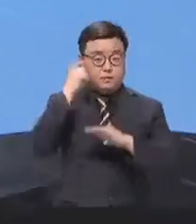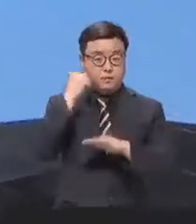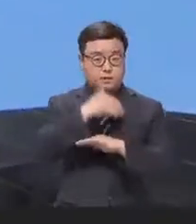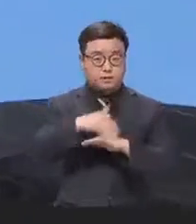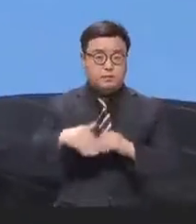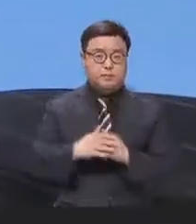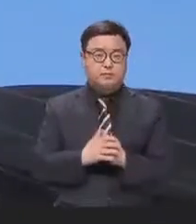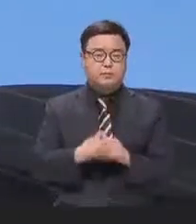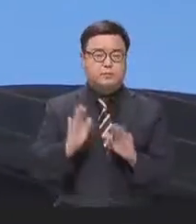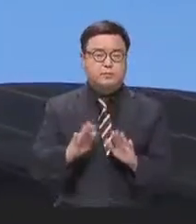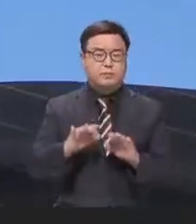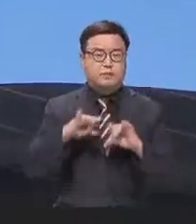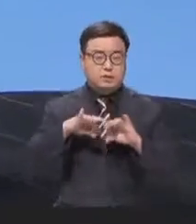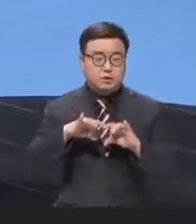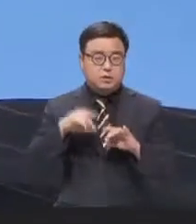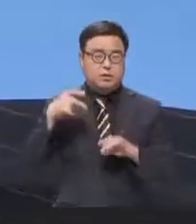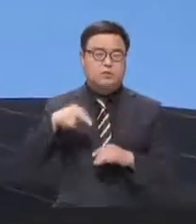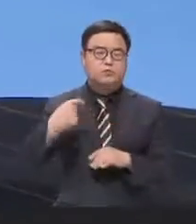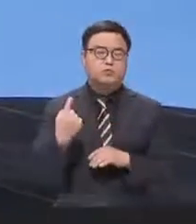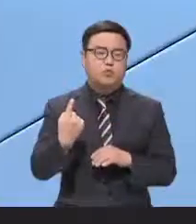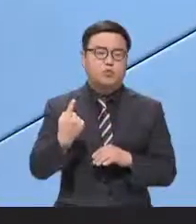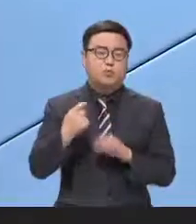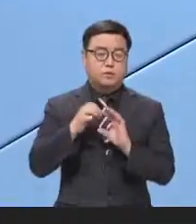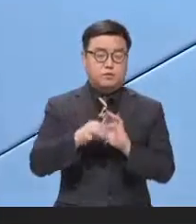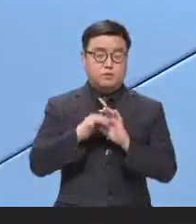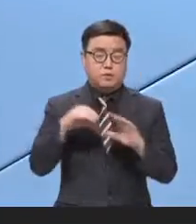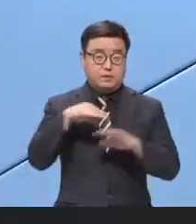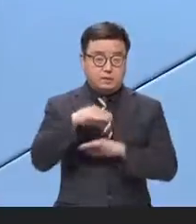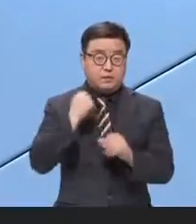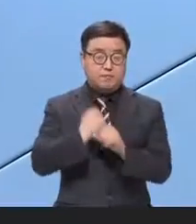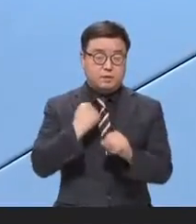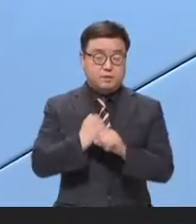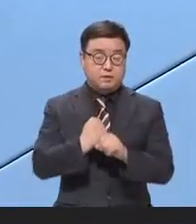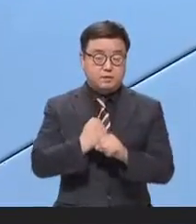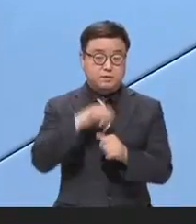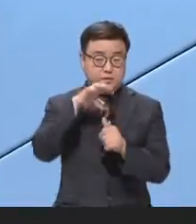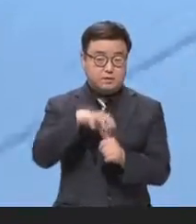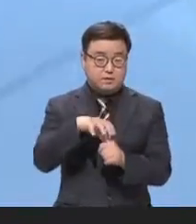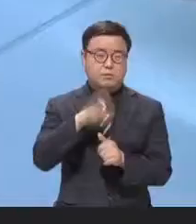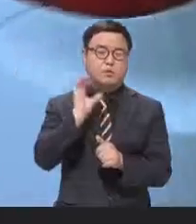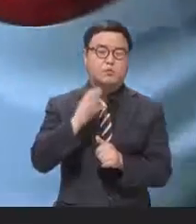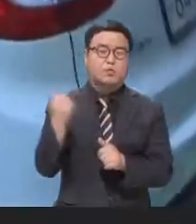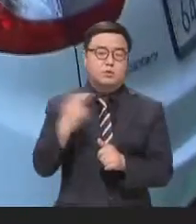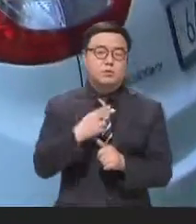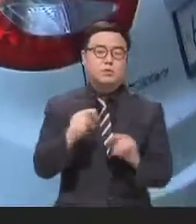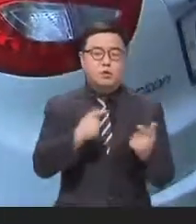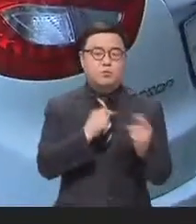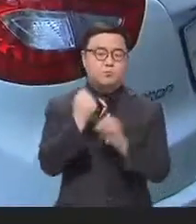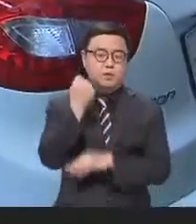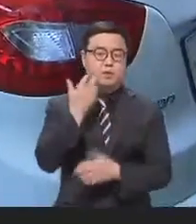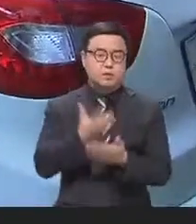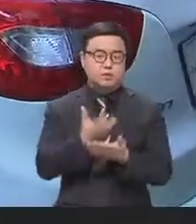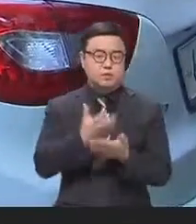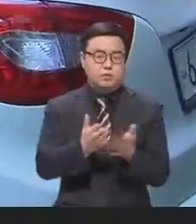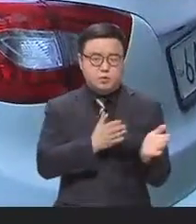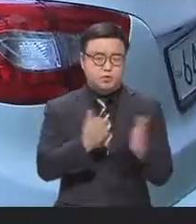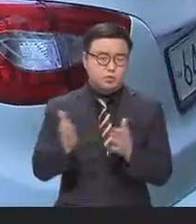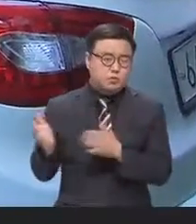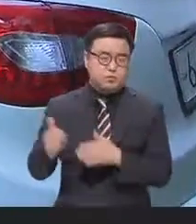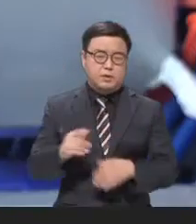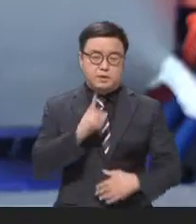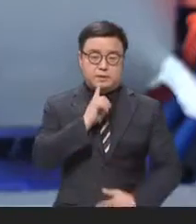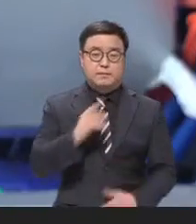전기차와 수소연료차 개발을 저해하는 규제를 개선하고 수소차 충전소 설치 등 인프라를 구축하는 방안도 마련할